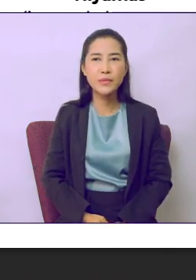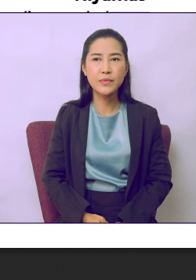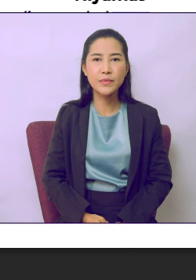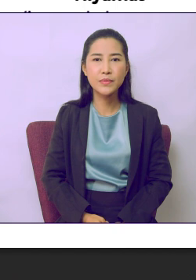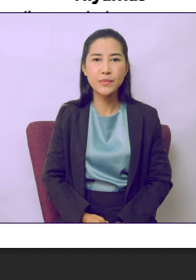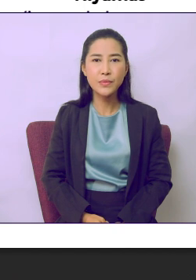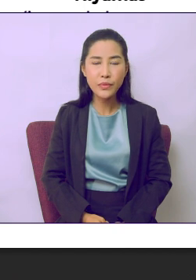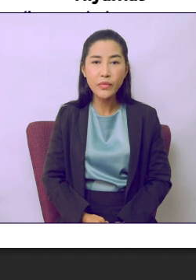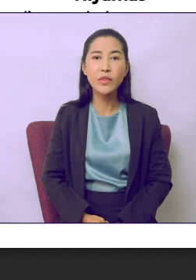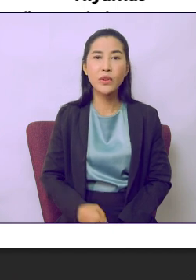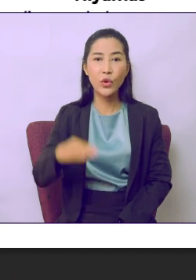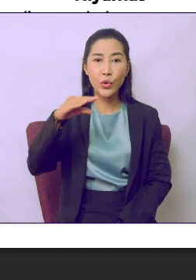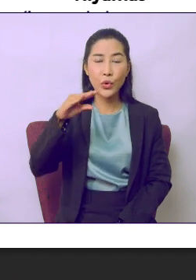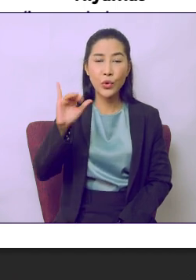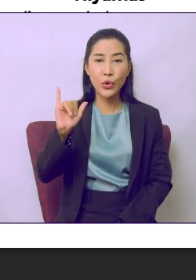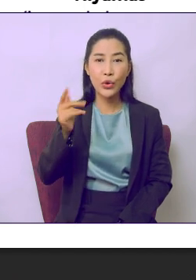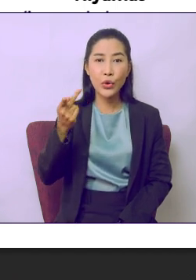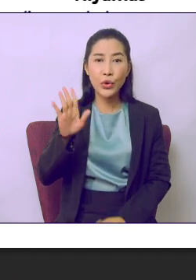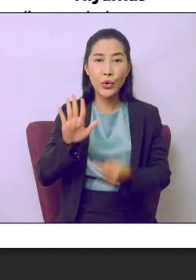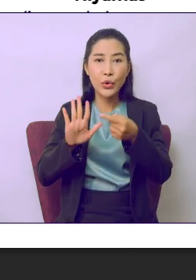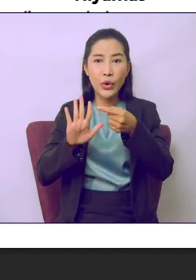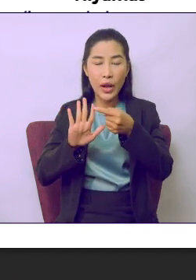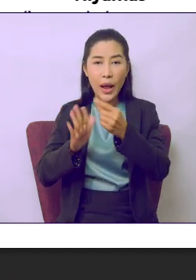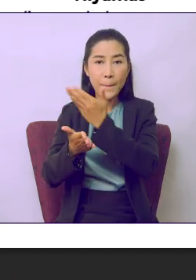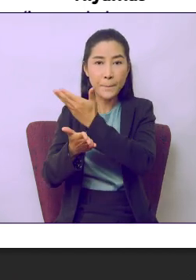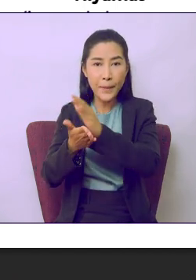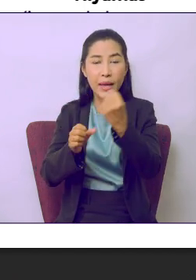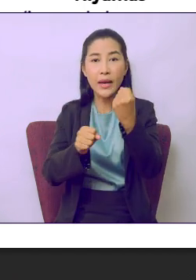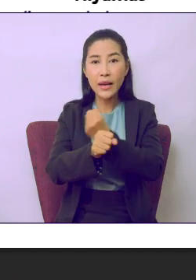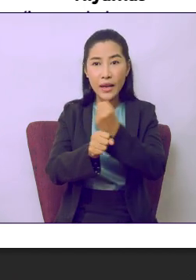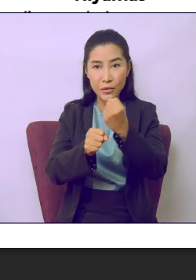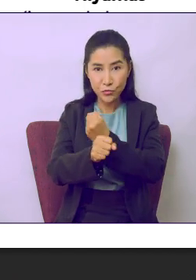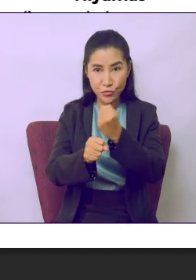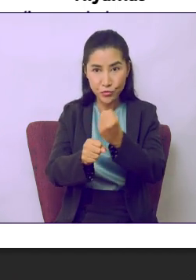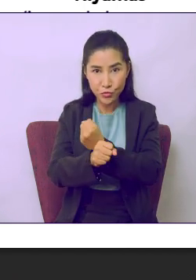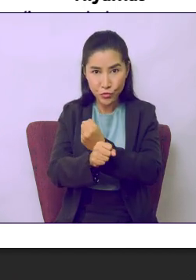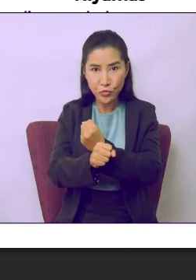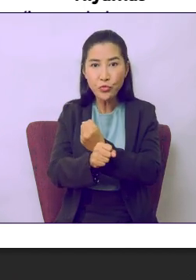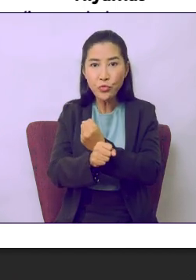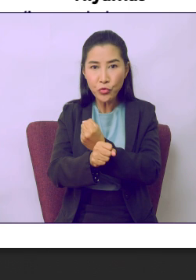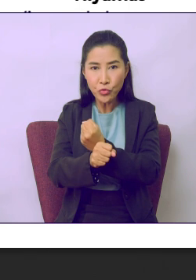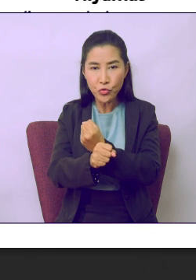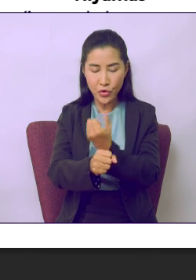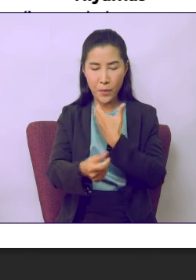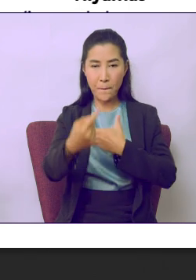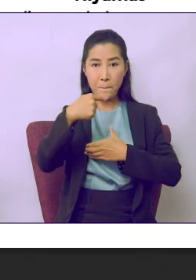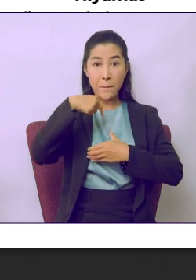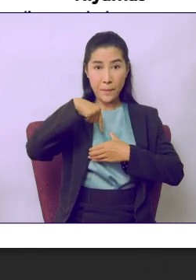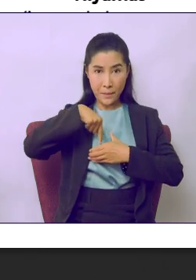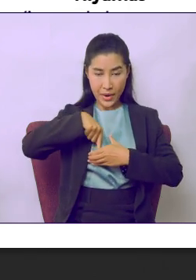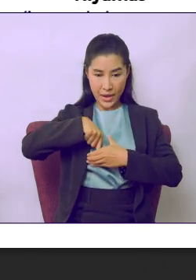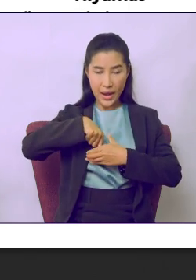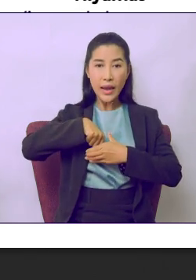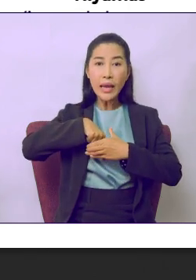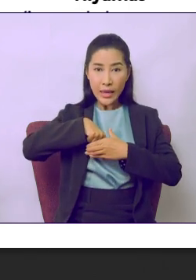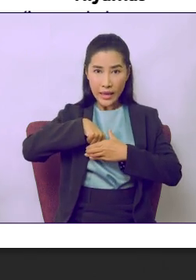อ่าโยคะเนี่ยพอหลักเนี้ยสามารถแบ่งการฝึกออกมาได้นะครับเป็นการฝึกภายในนะครับภายในภายในร่าง